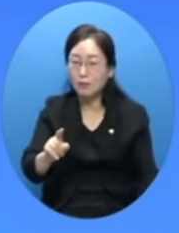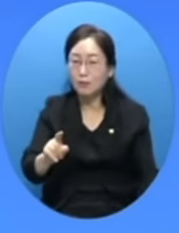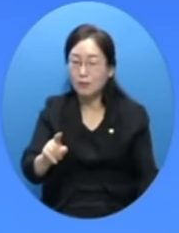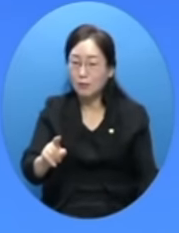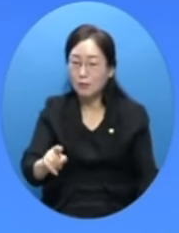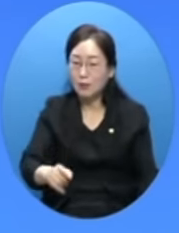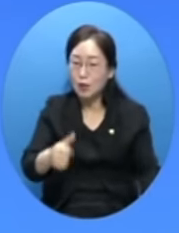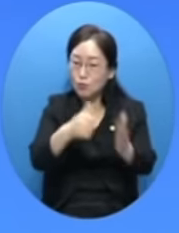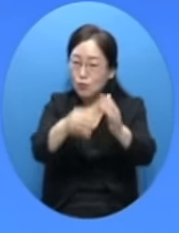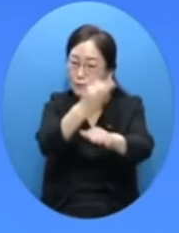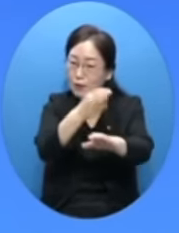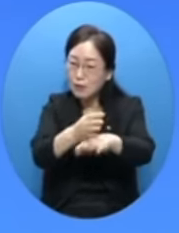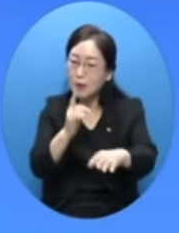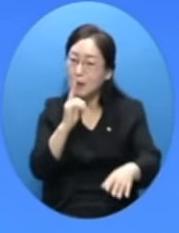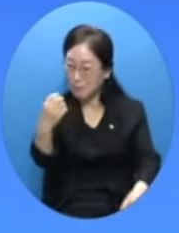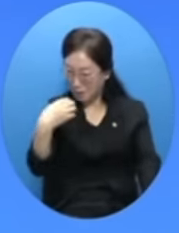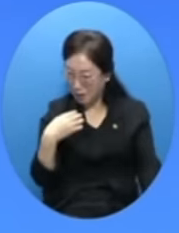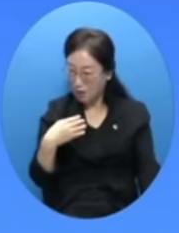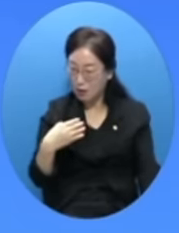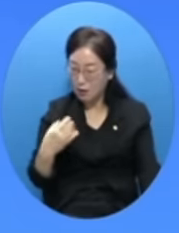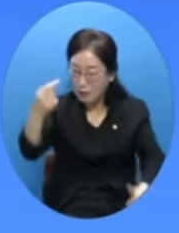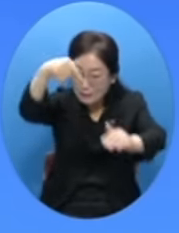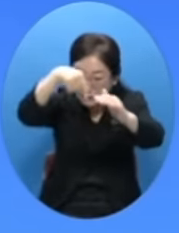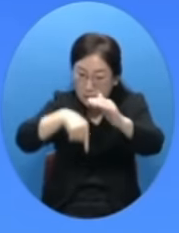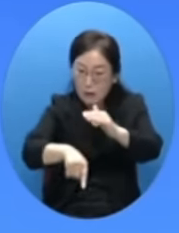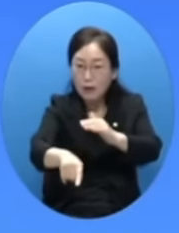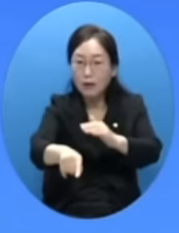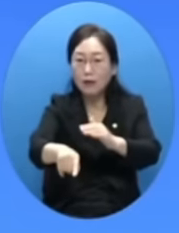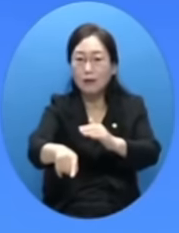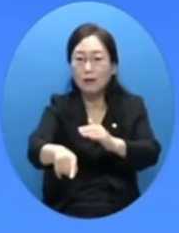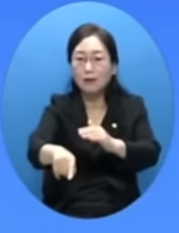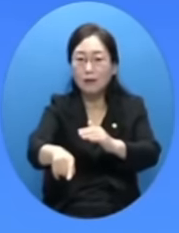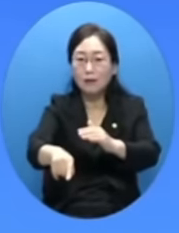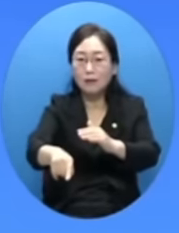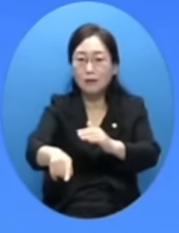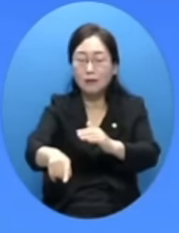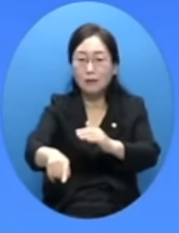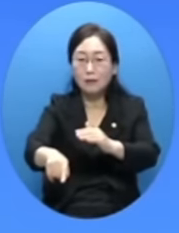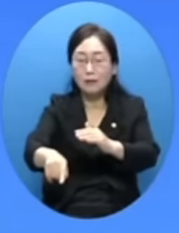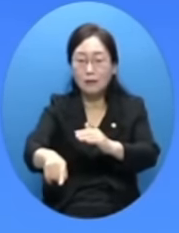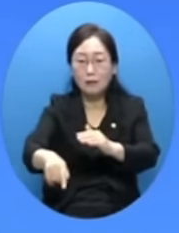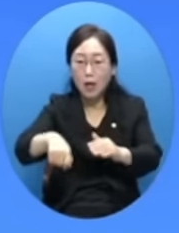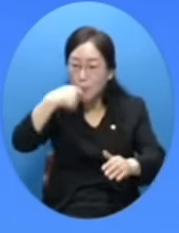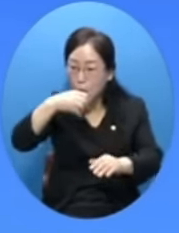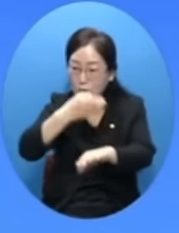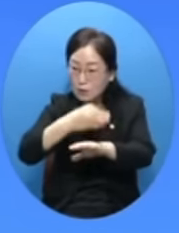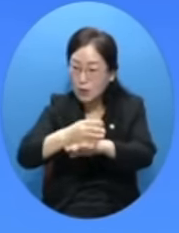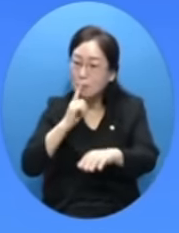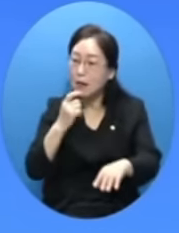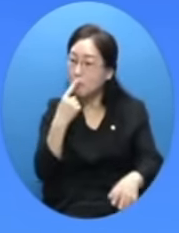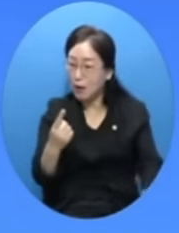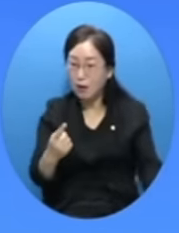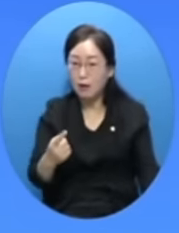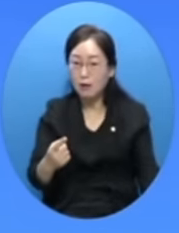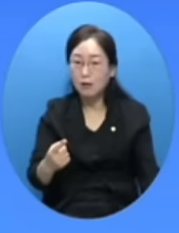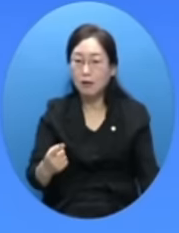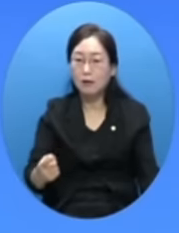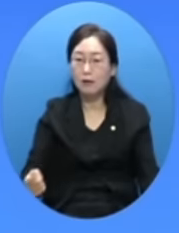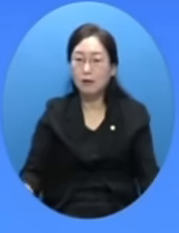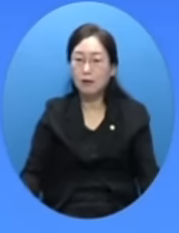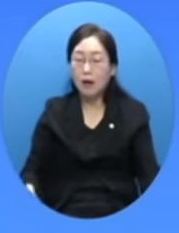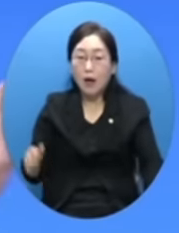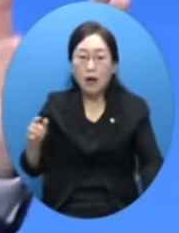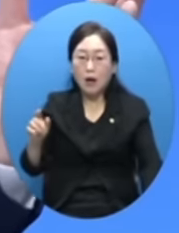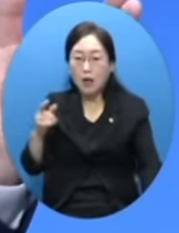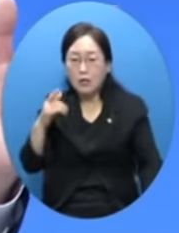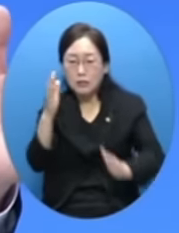장을 보신다 그랬는데 지하에 내려가서 뭐 먹을 걸 사신다 그랬는데 집에